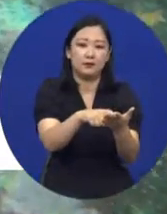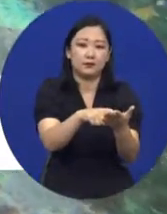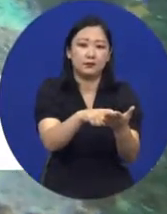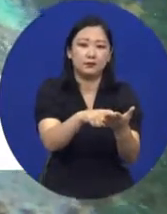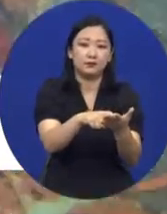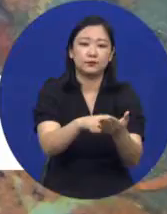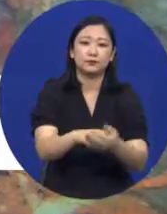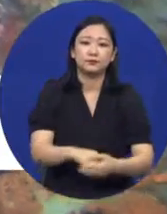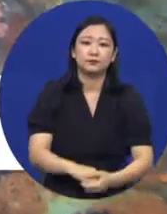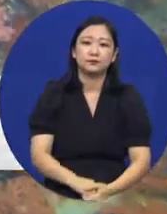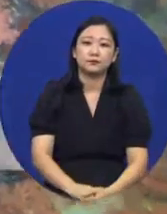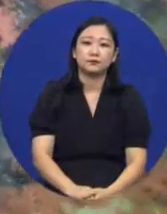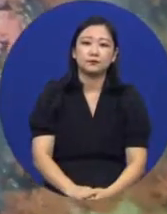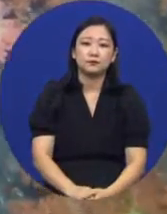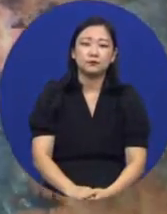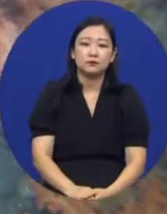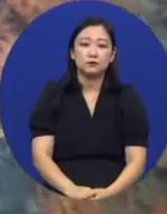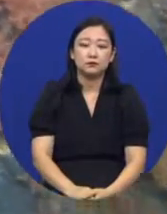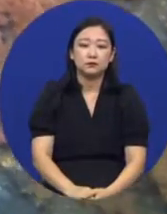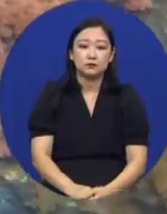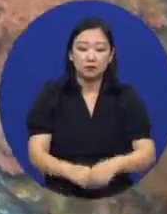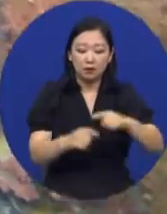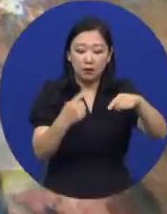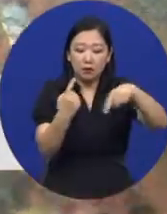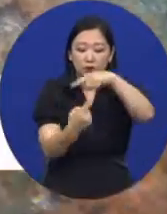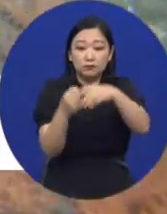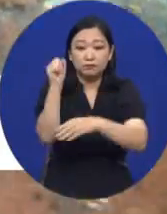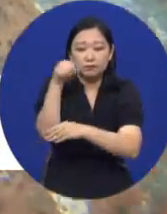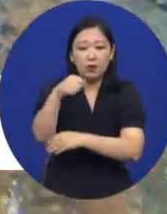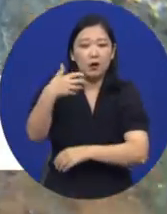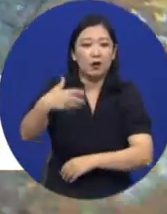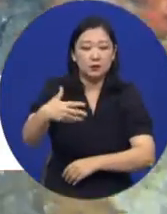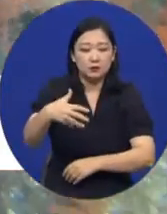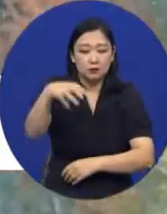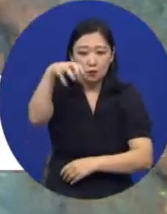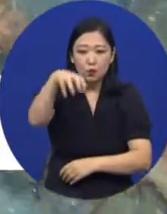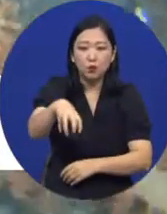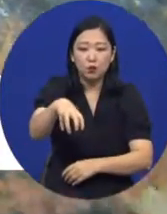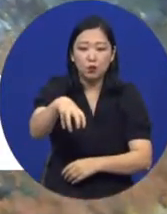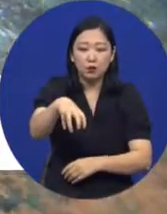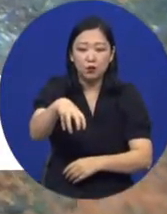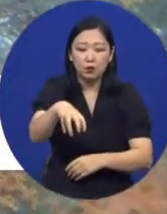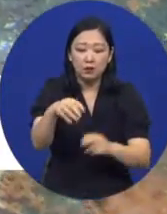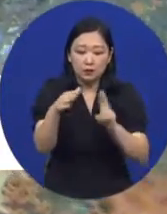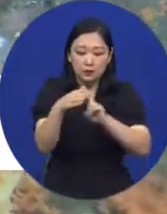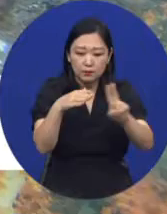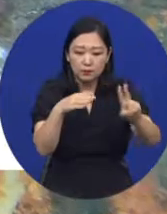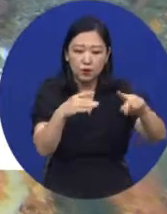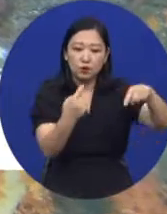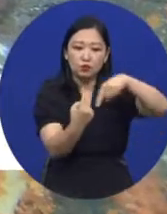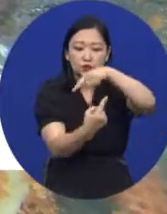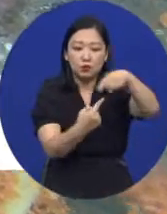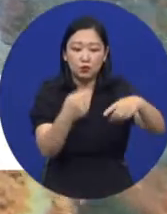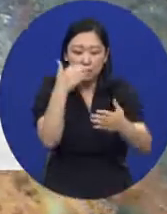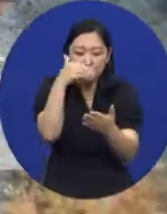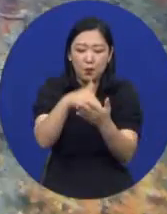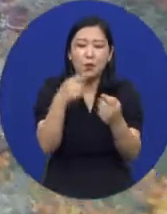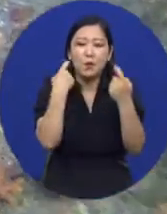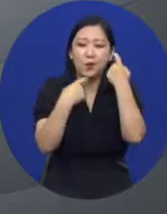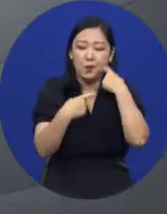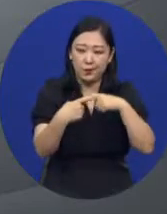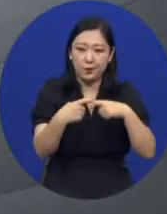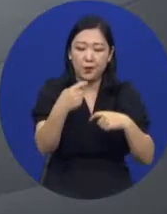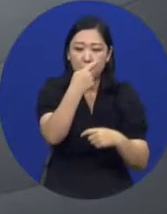된 사항이 있습니다. 또 운항허가가 나지 않은 절대보전 지역에서 잠수함 운항으로 인한 안반 훼손도